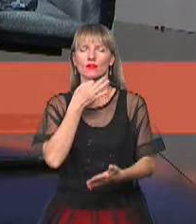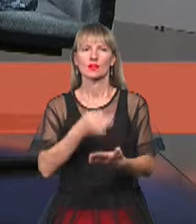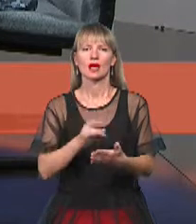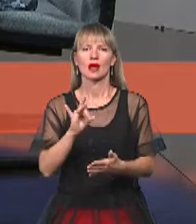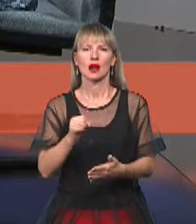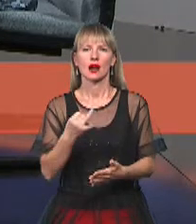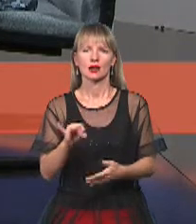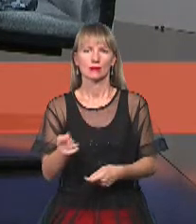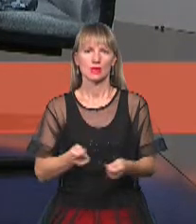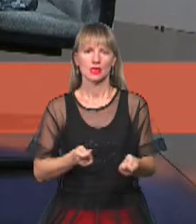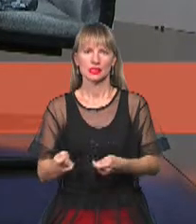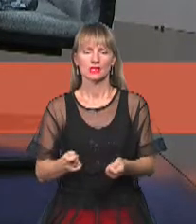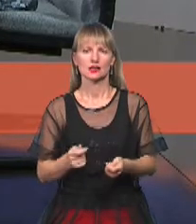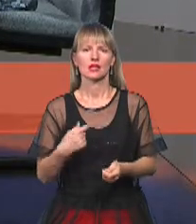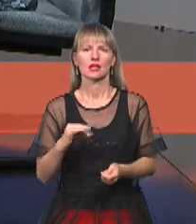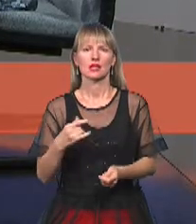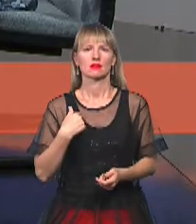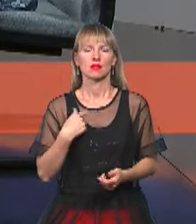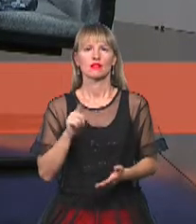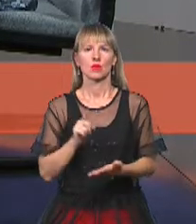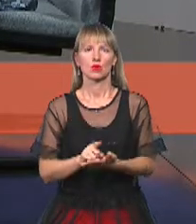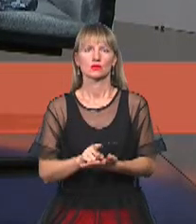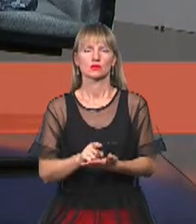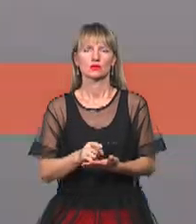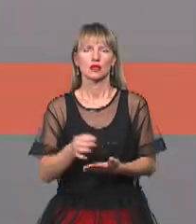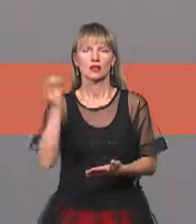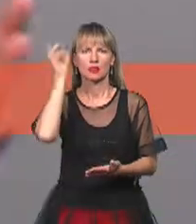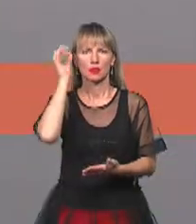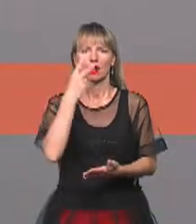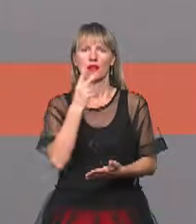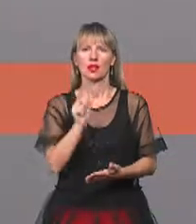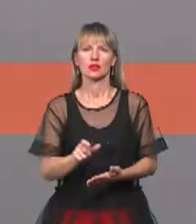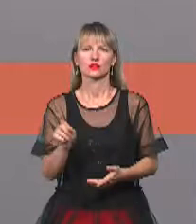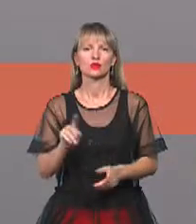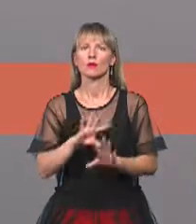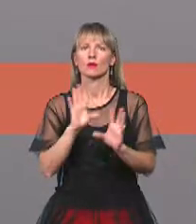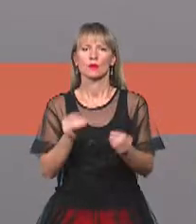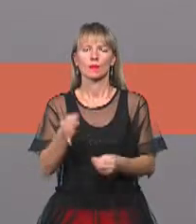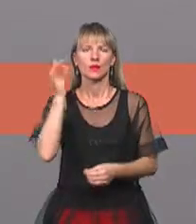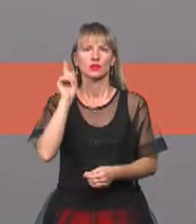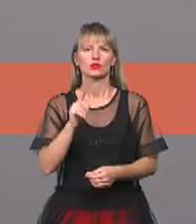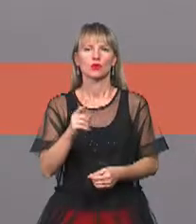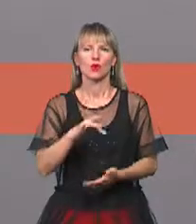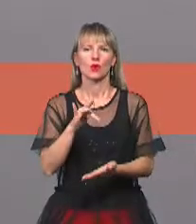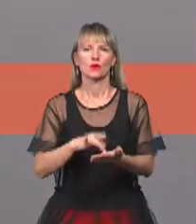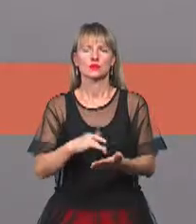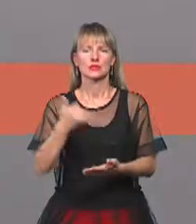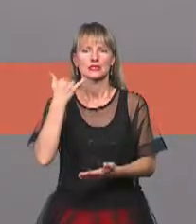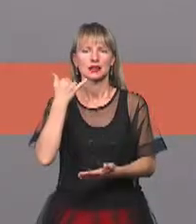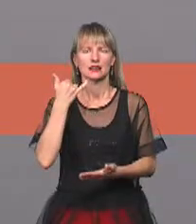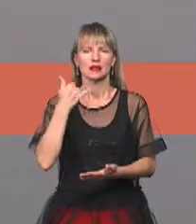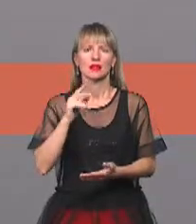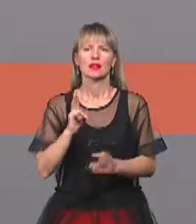районні адміністрації. І я мушу, мабуть, нагадати та наглядачам, так, щоб на загал було зрозуміло, міський кол-центр працює не тільки